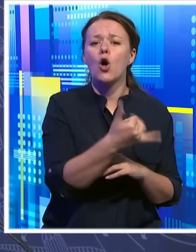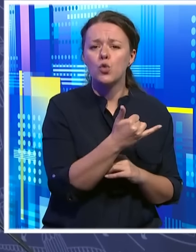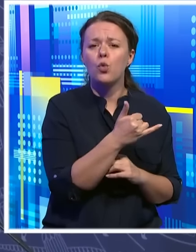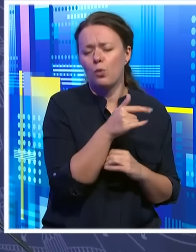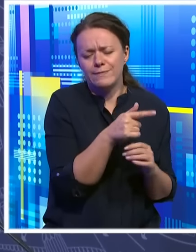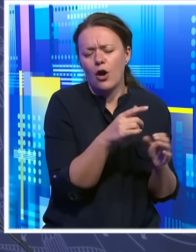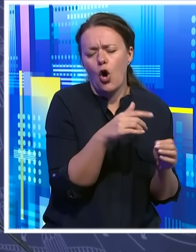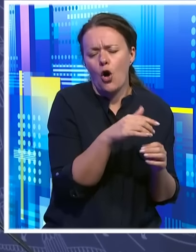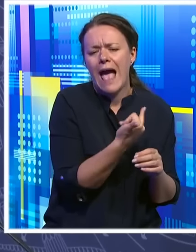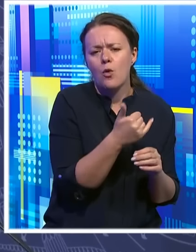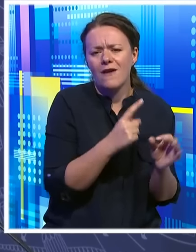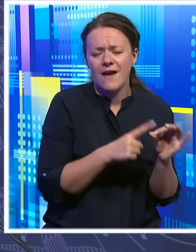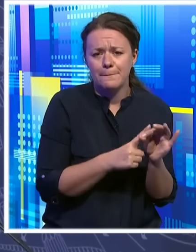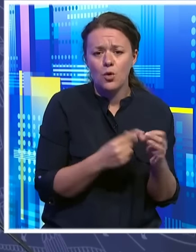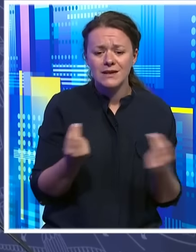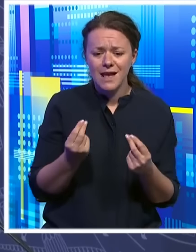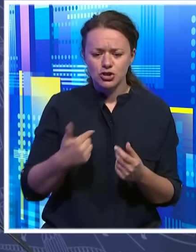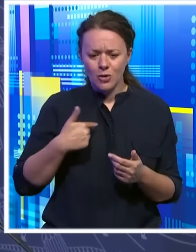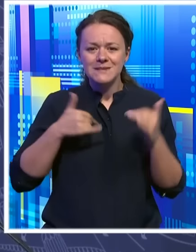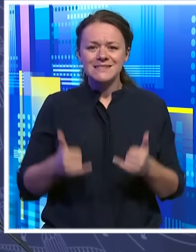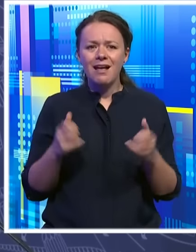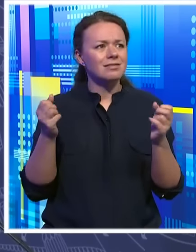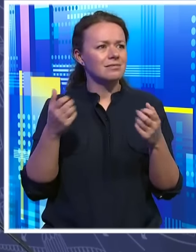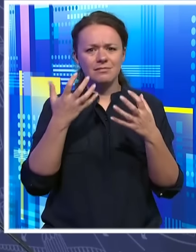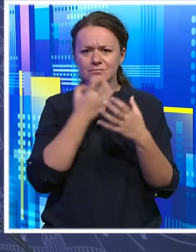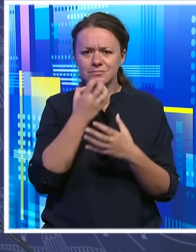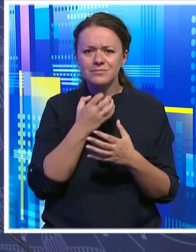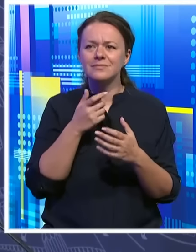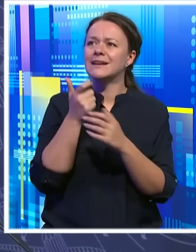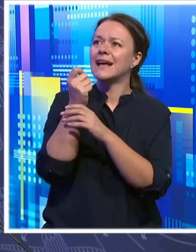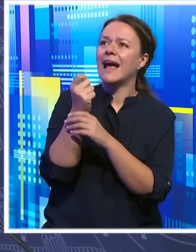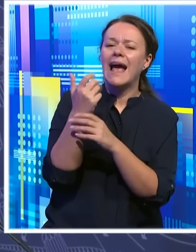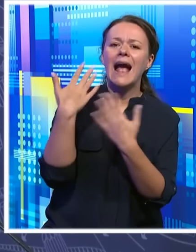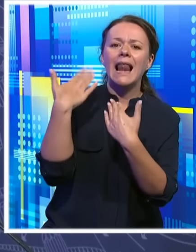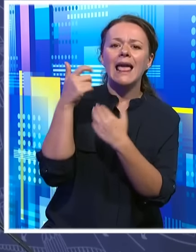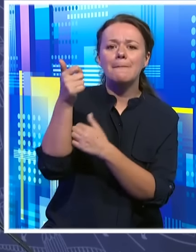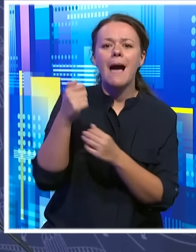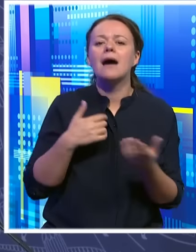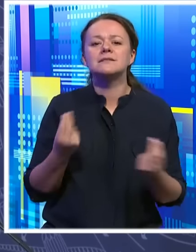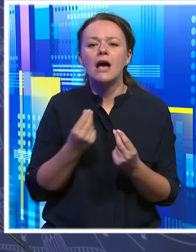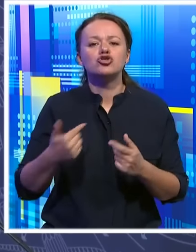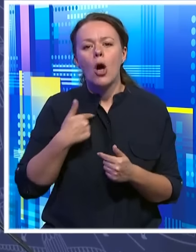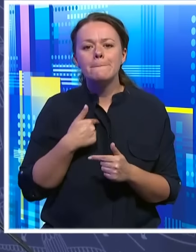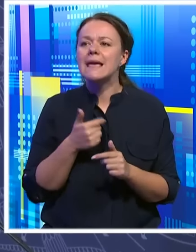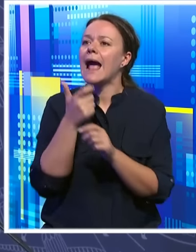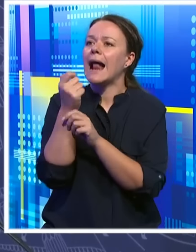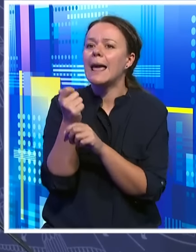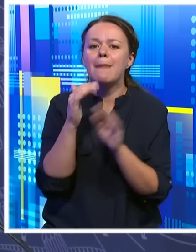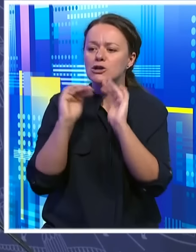tri prostorije, ako da imamo i u ostavi klimu postavljenu i u ostavi bismo klimu uključili, zato